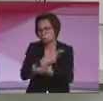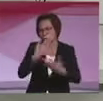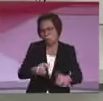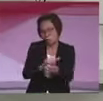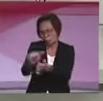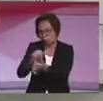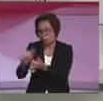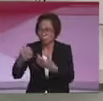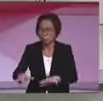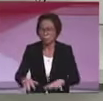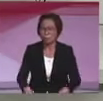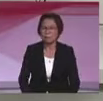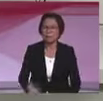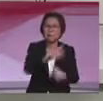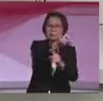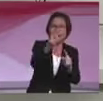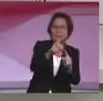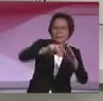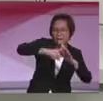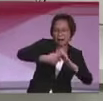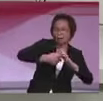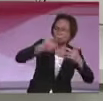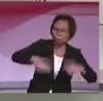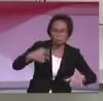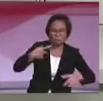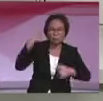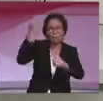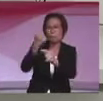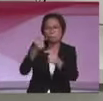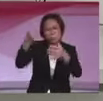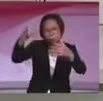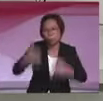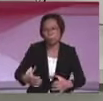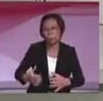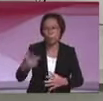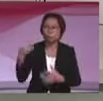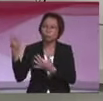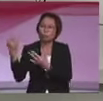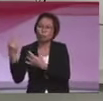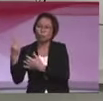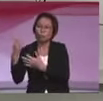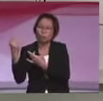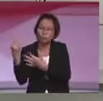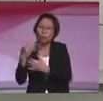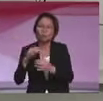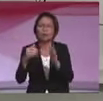segi tarikh buka kuasa pun telah pun kita tetapkan. Kita tunggulah pembentangan berserta dengan SOP nanti.